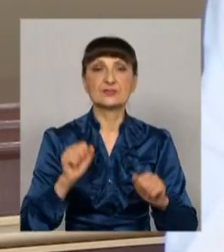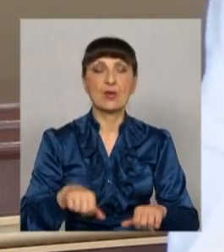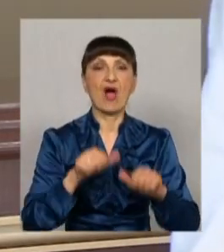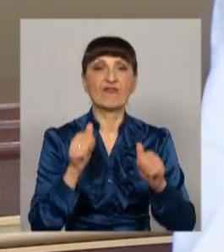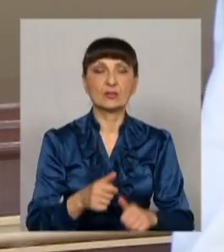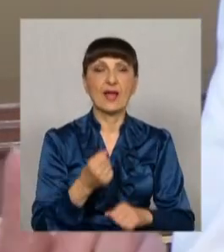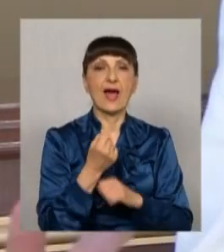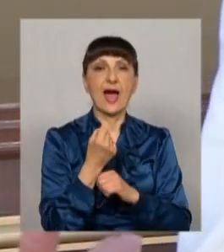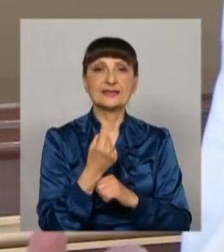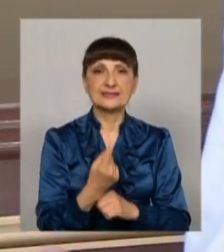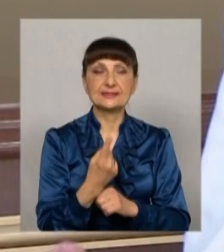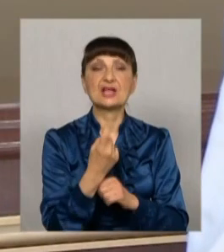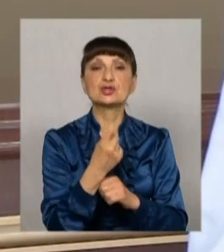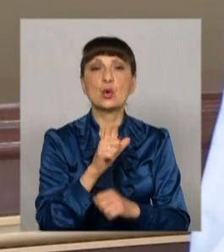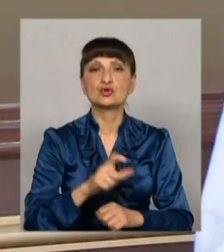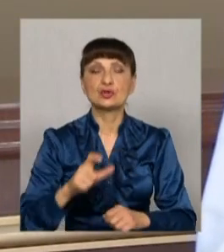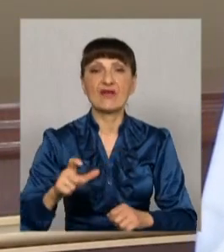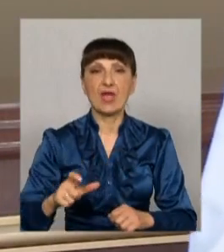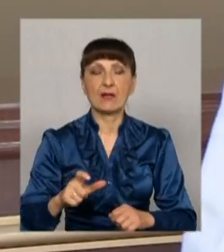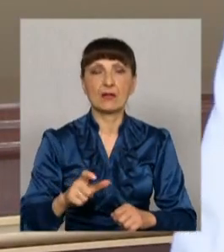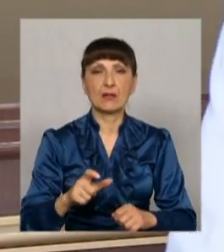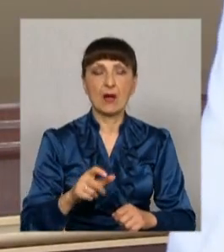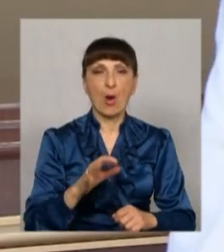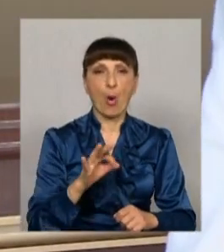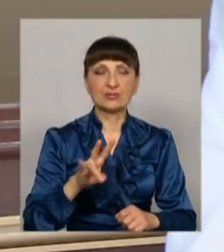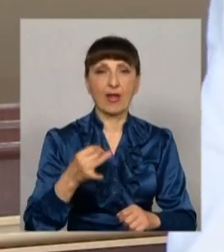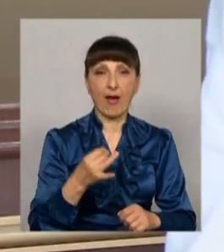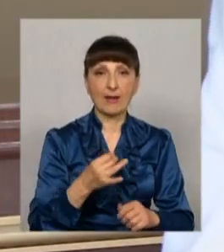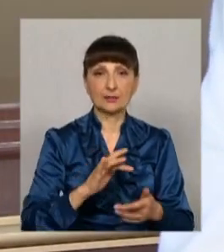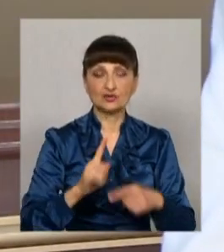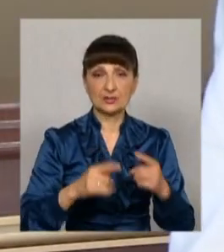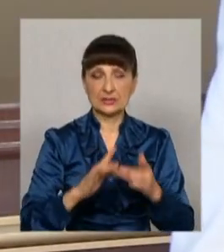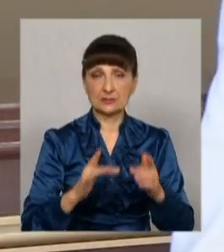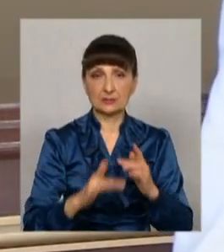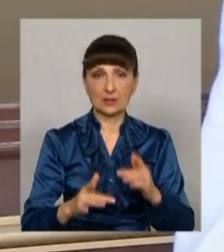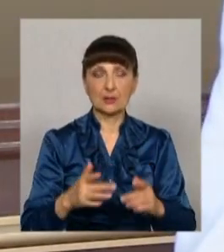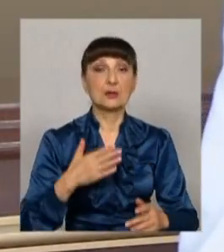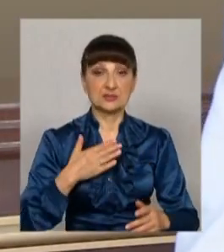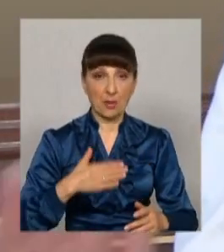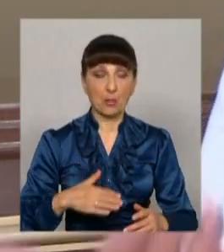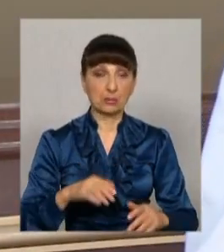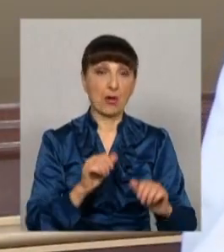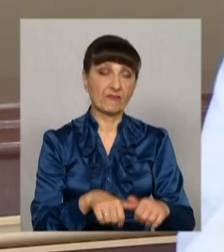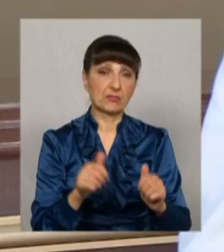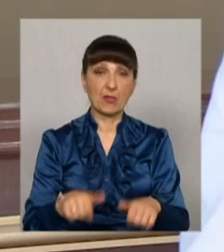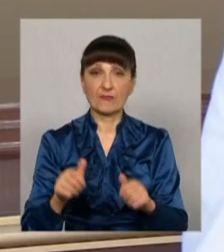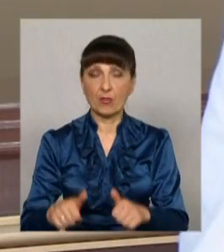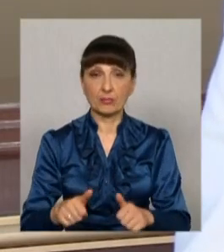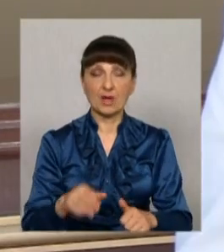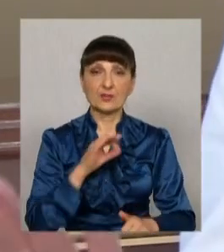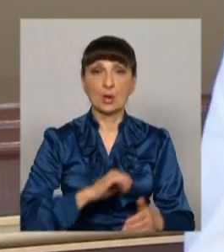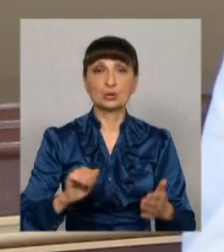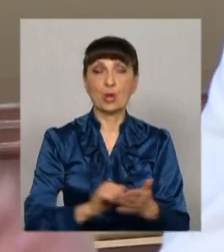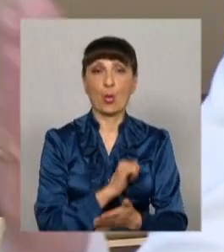оформить 11 на 100 человек онлайн-займы, и причем это он смог спокойно оформить, воспользовавшись